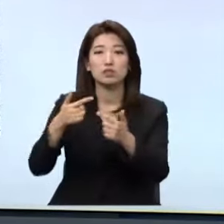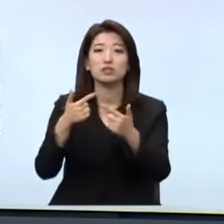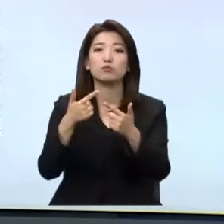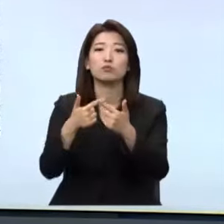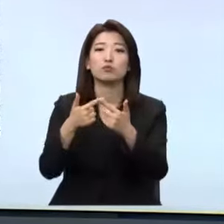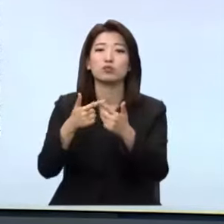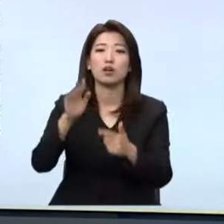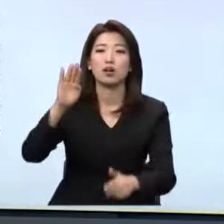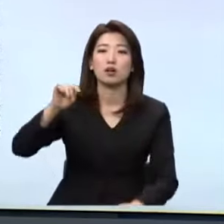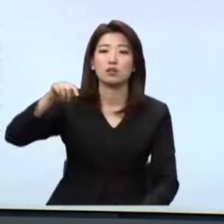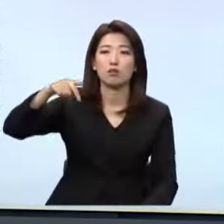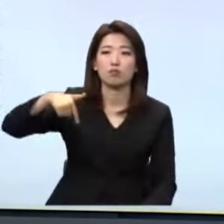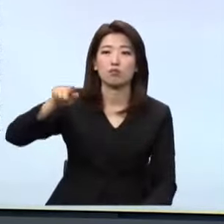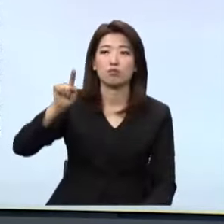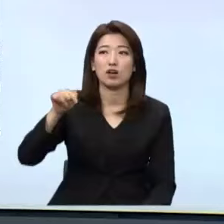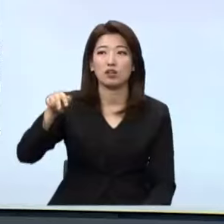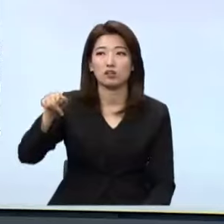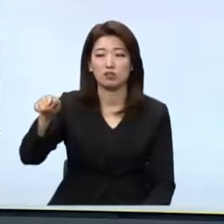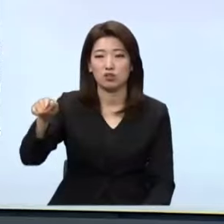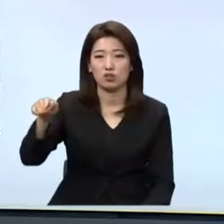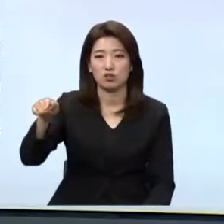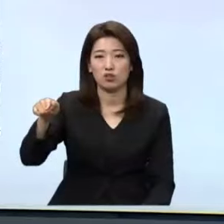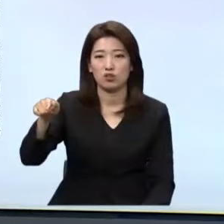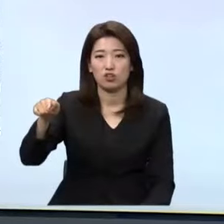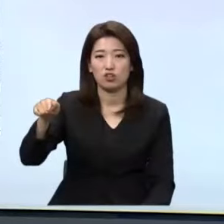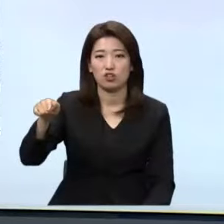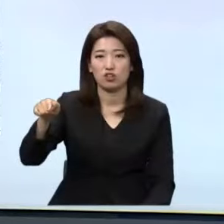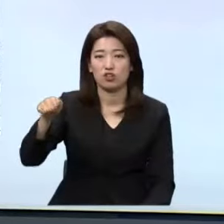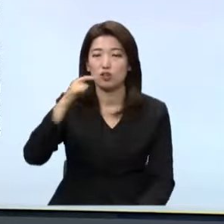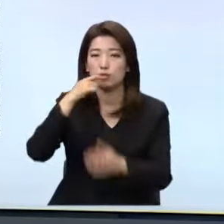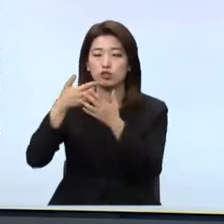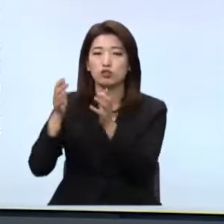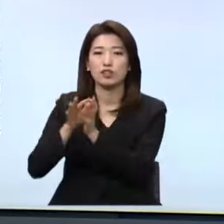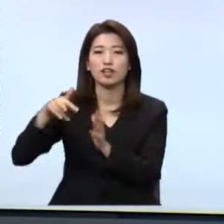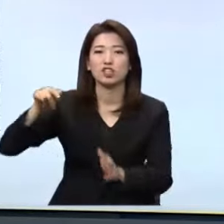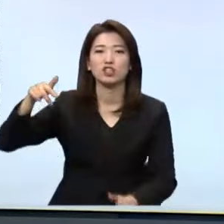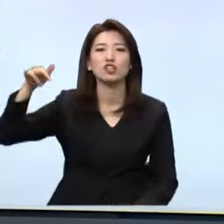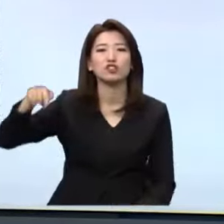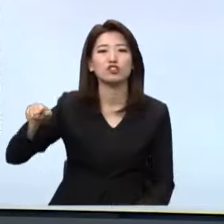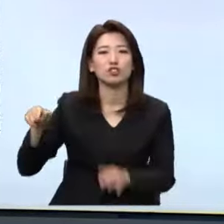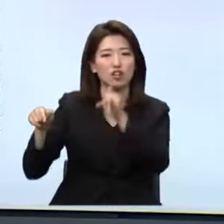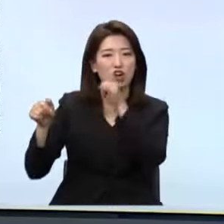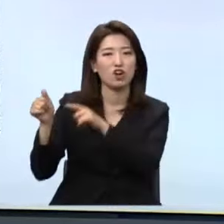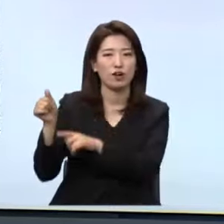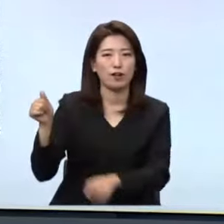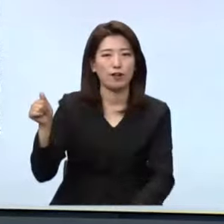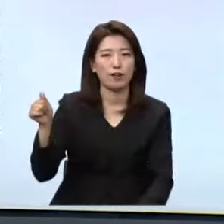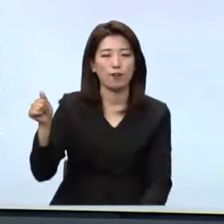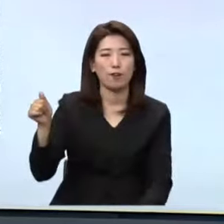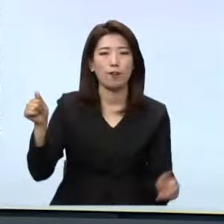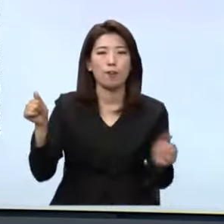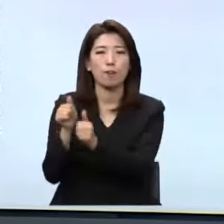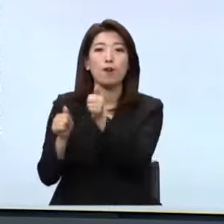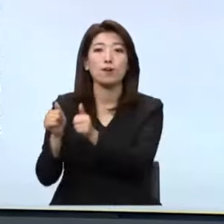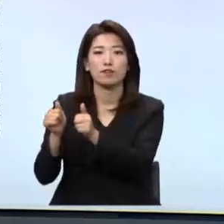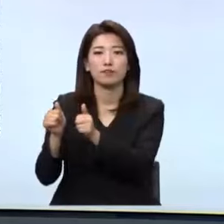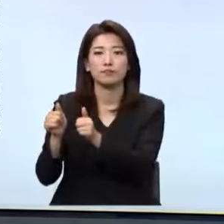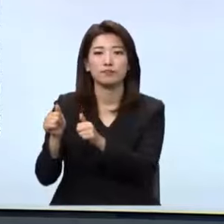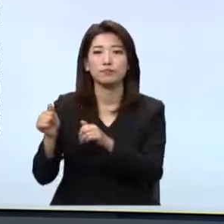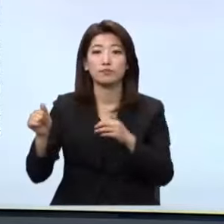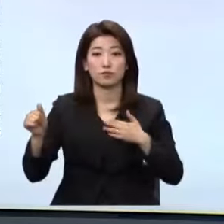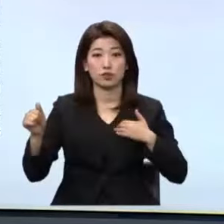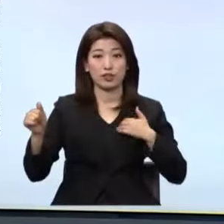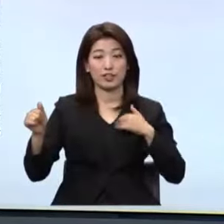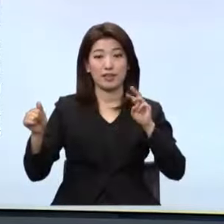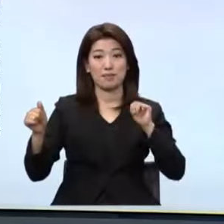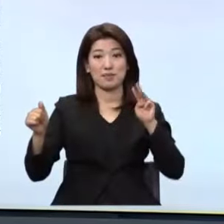부산 북강서 거기는 전소 의원이 있거든 전소 의원한테 어제 저희가 직접 전화를 걸어서 MBN 전화를 걸어